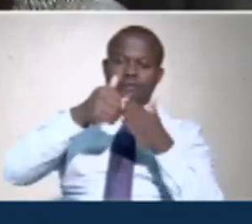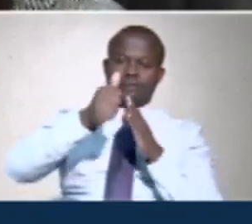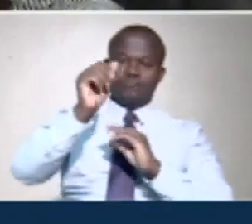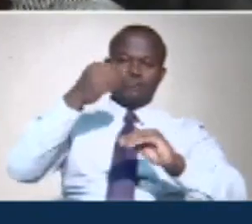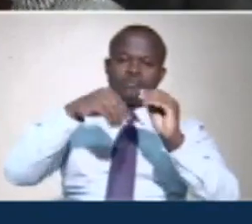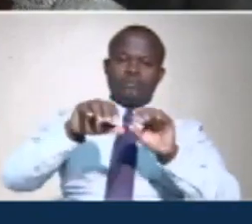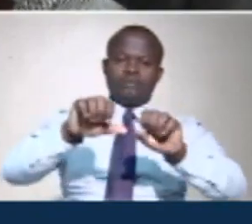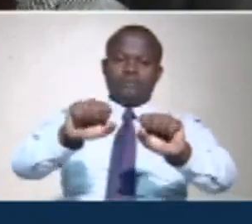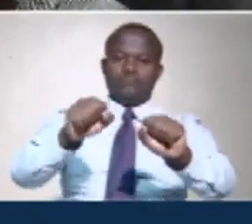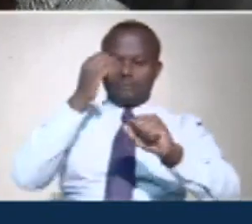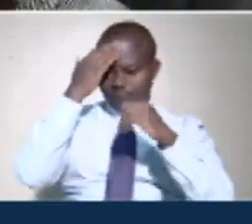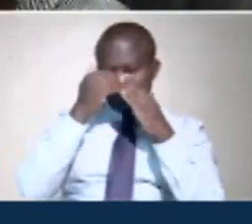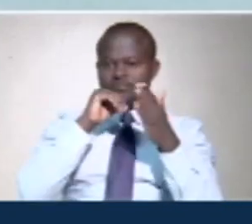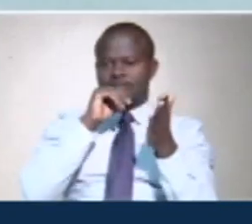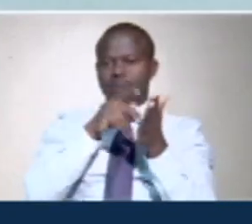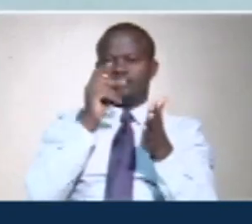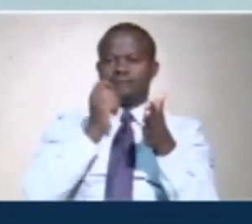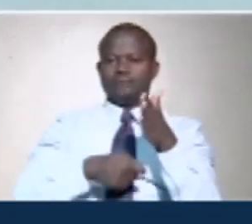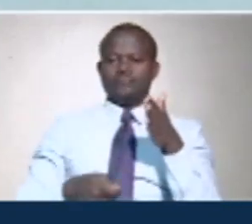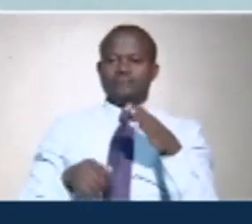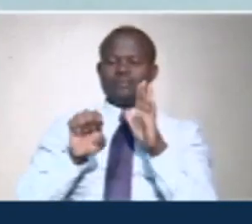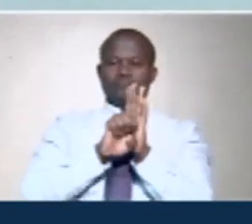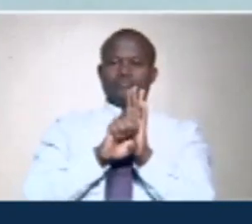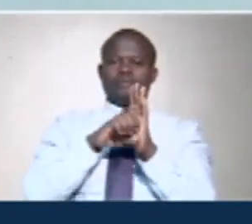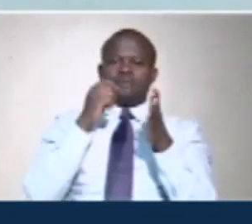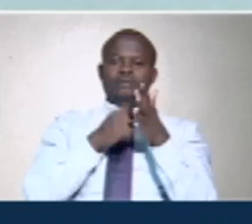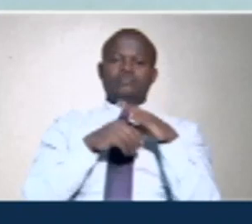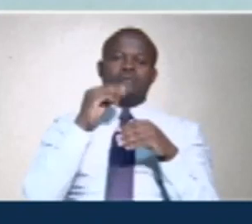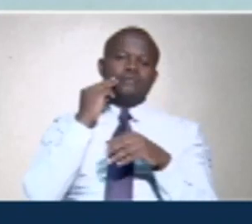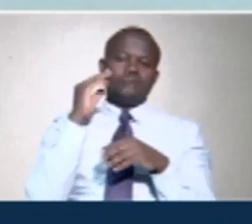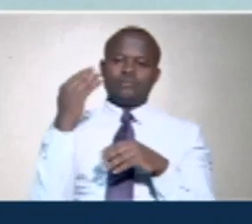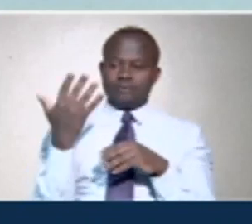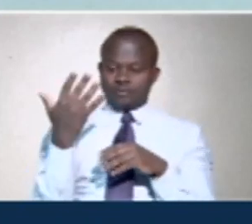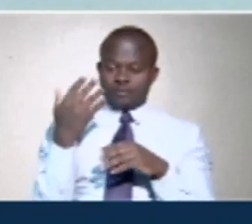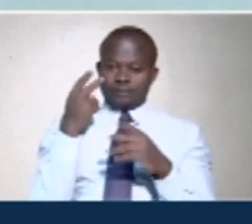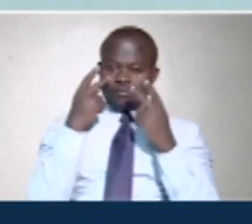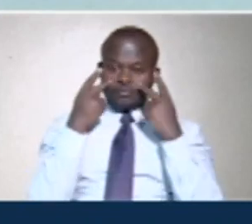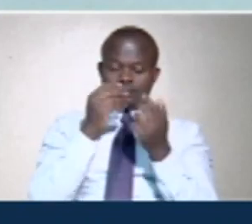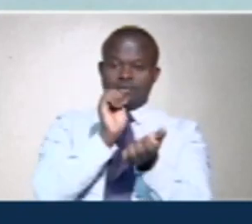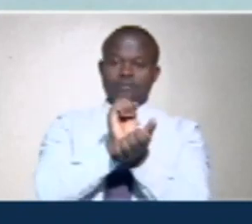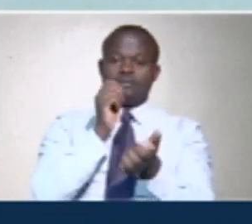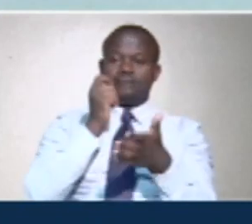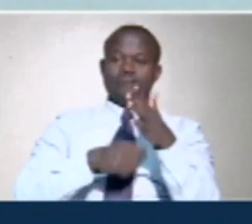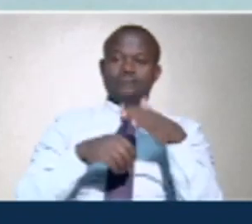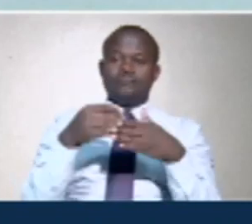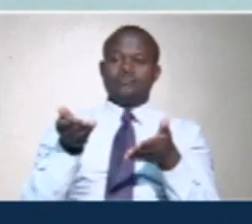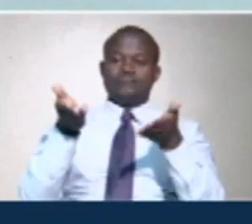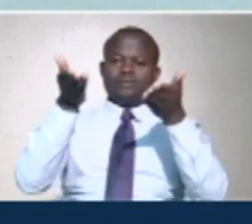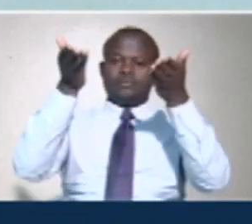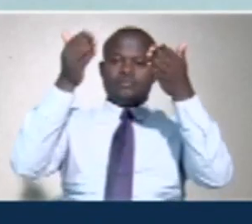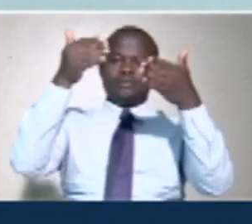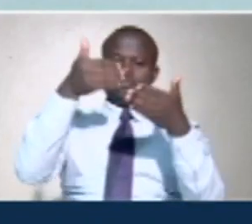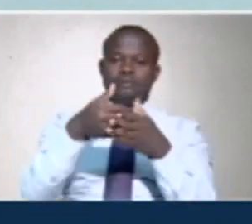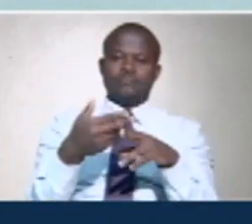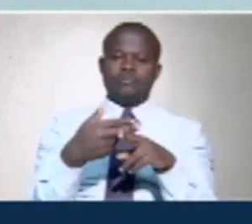bicuruzwa byafatiriwe kubera kutishyura umusoro nk'umusoro wa miliyoni wenda eshanu ugasanga ibihano amahazabu birazamutse